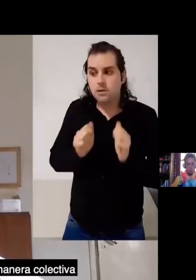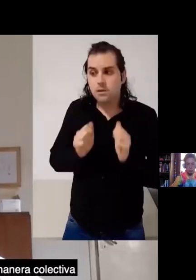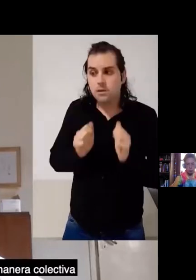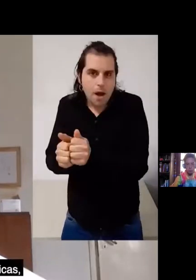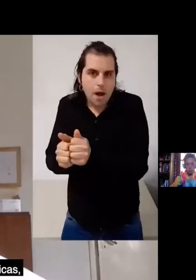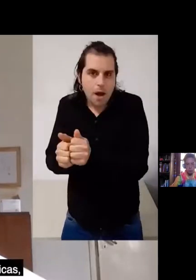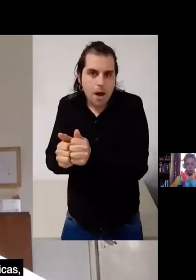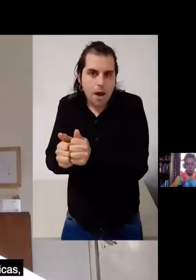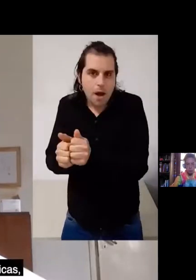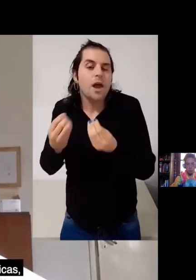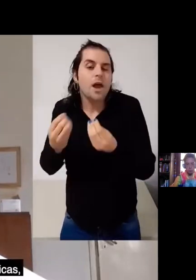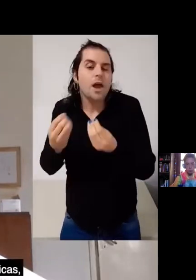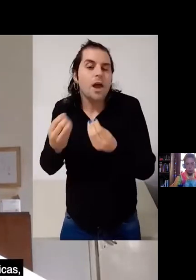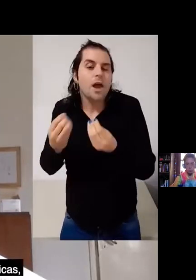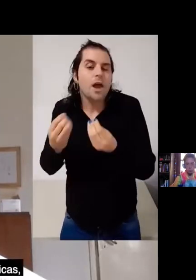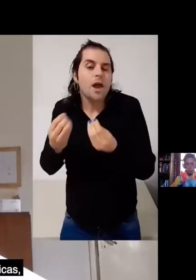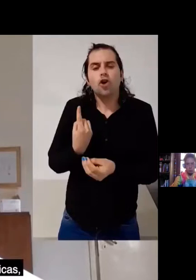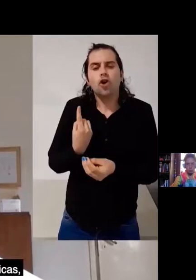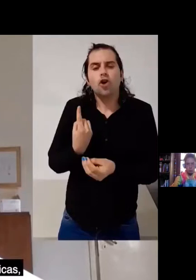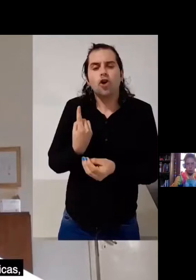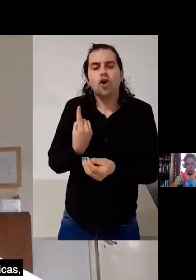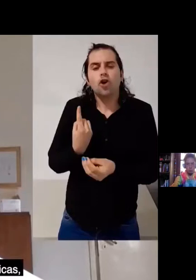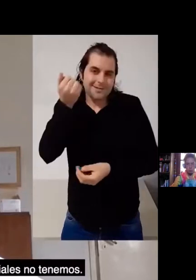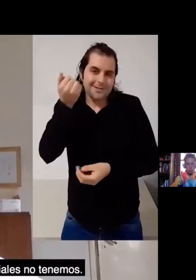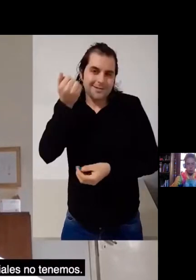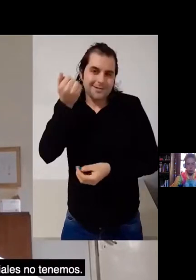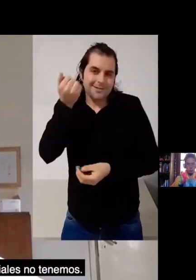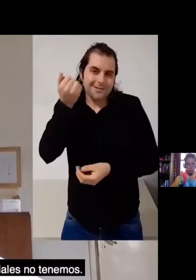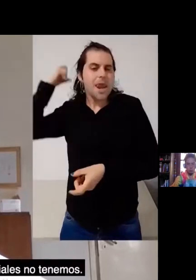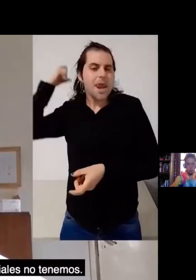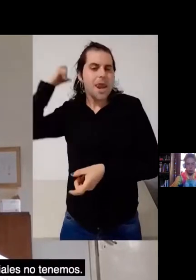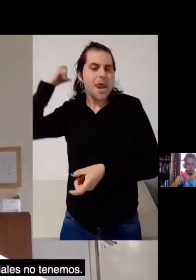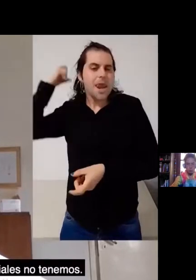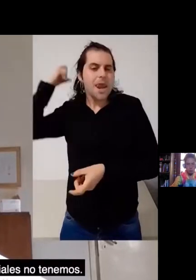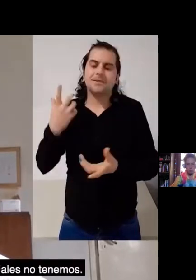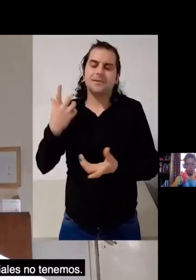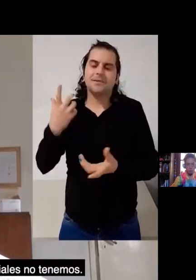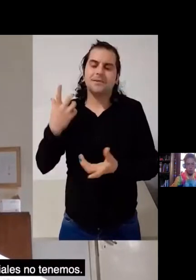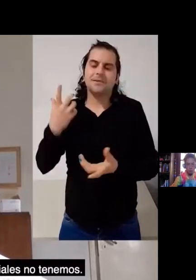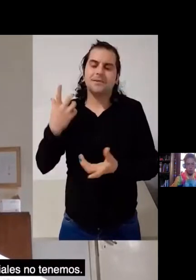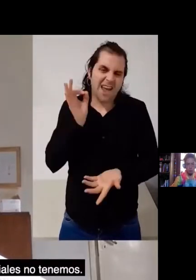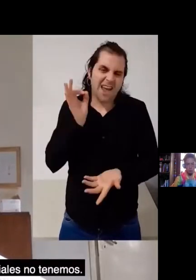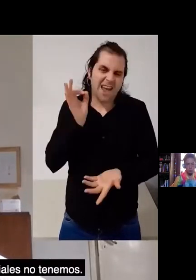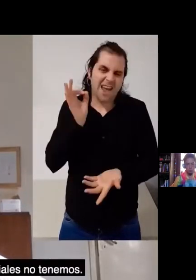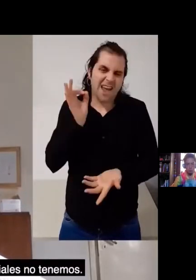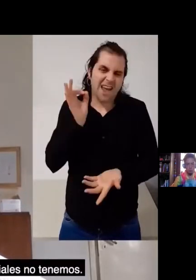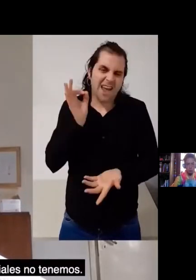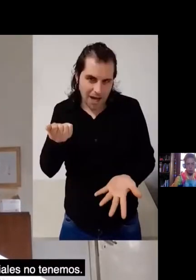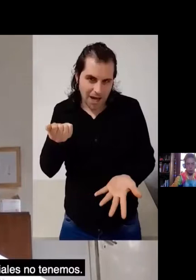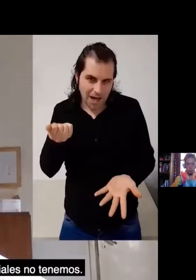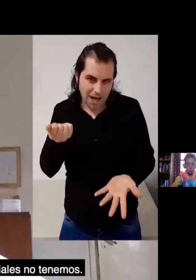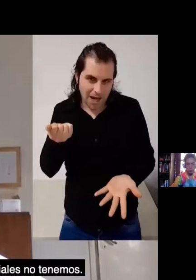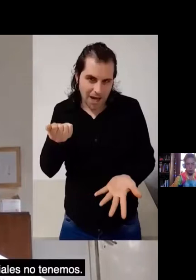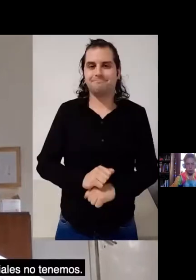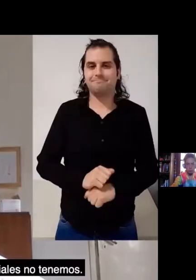accompagner de façon collective, mais avec les outils spécifiques que peut-être depuis nos expériences